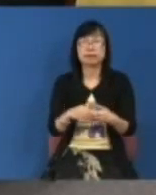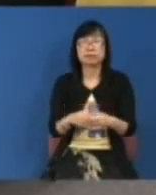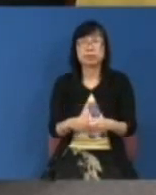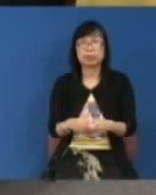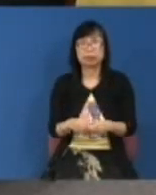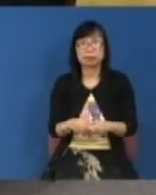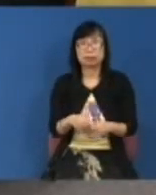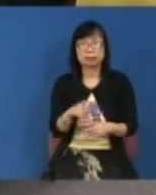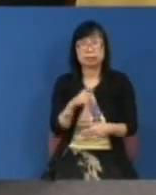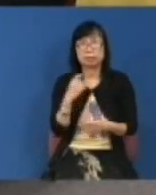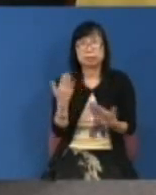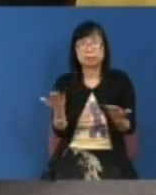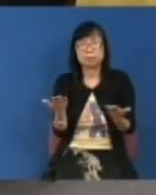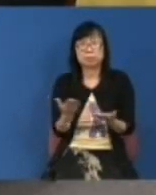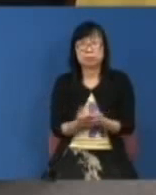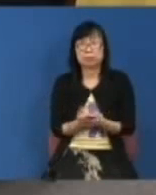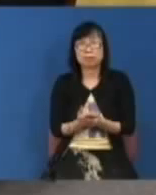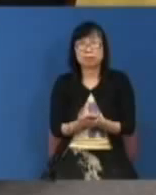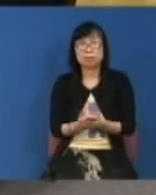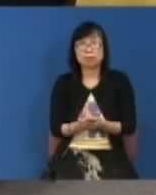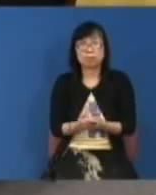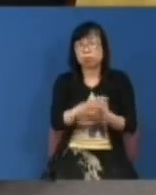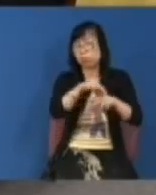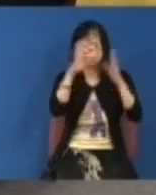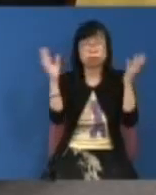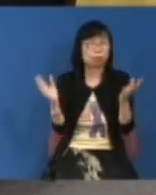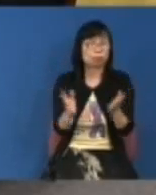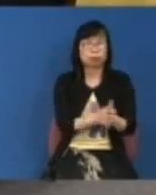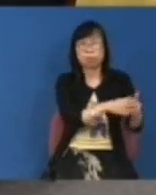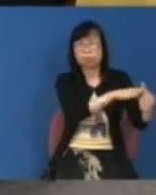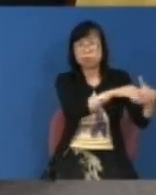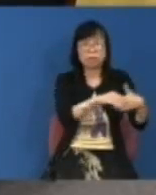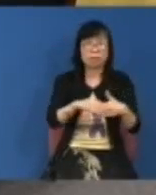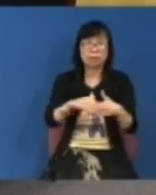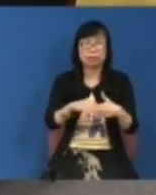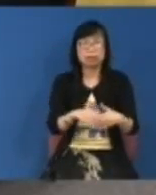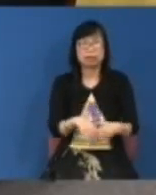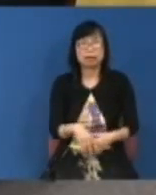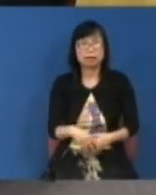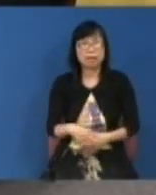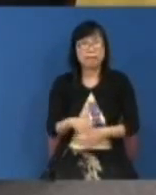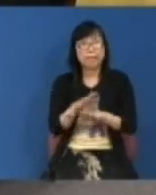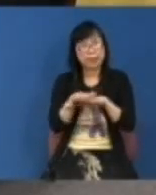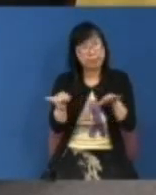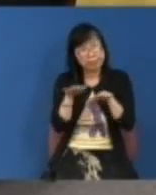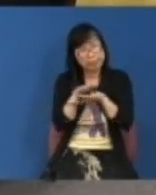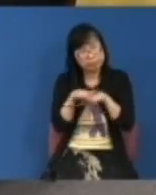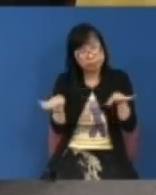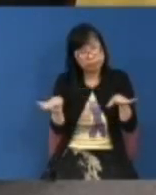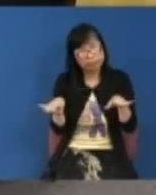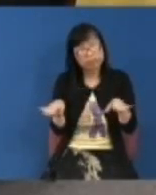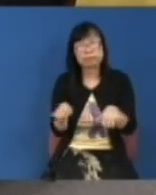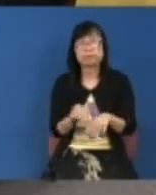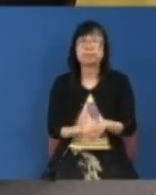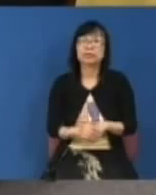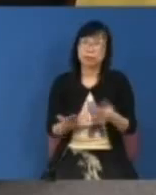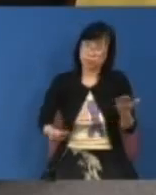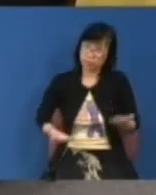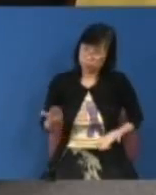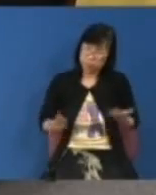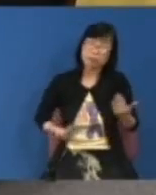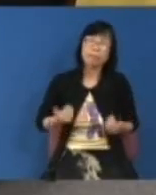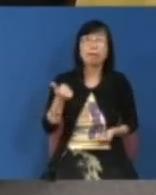那就有什麼呢？真的全赤球他們領導了，不溫不火，絕對沒有不斯文的動作，那又得了什麼